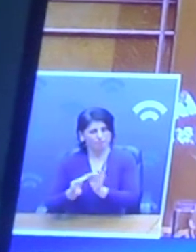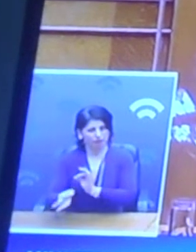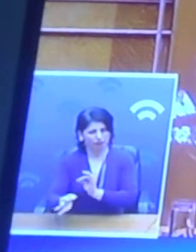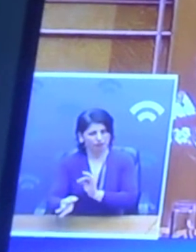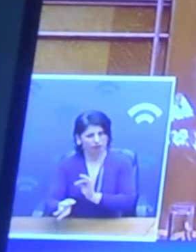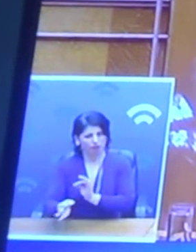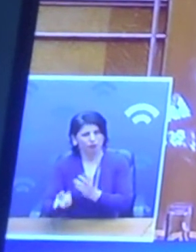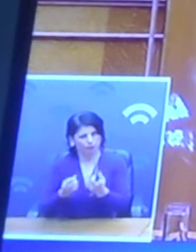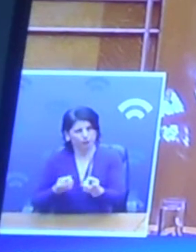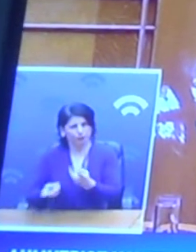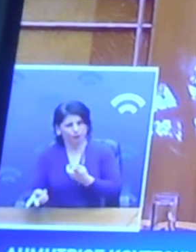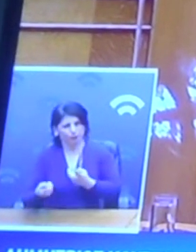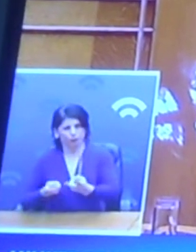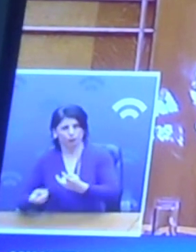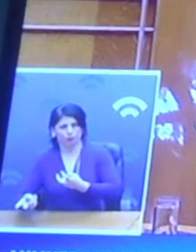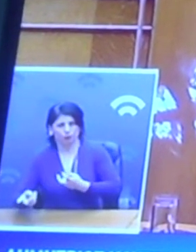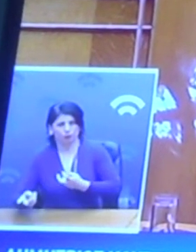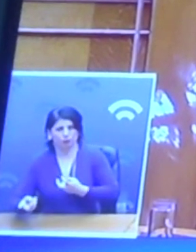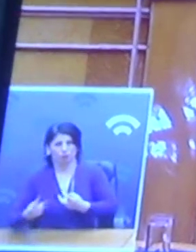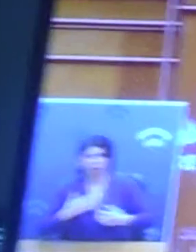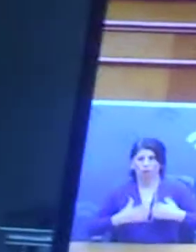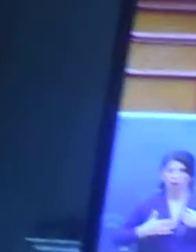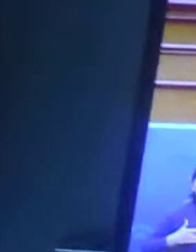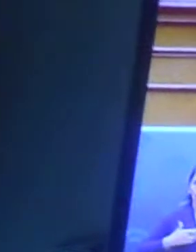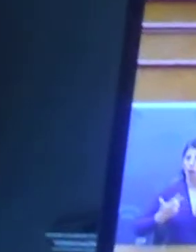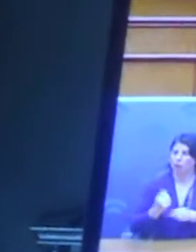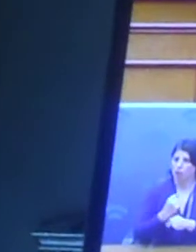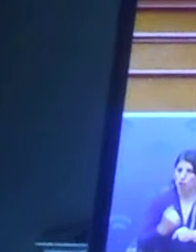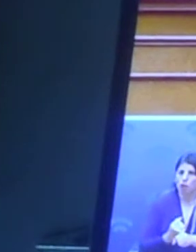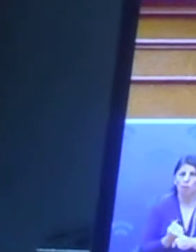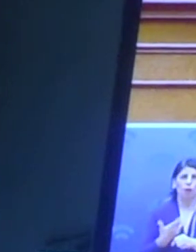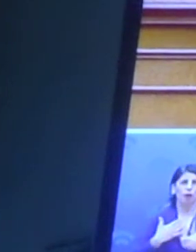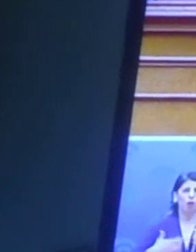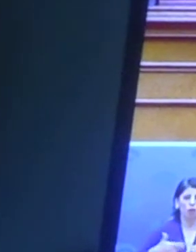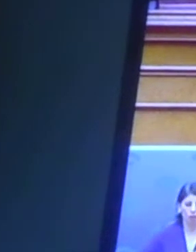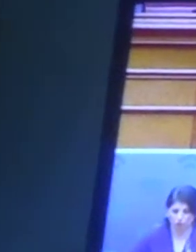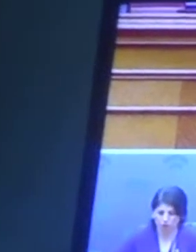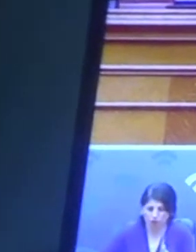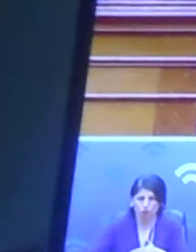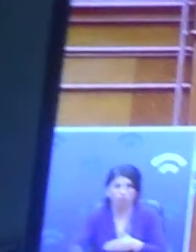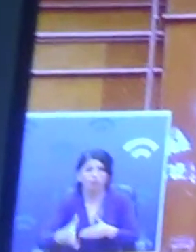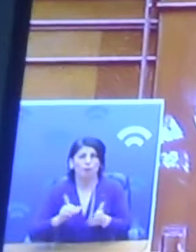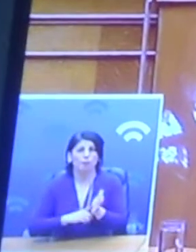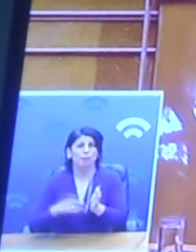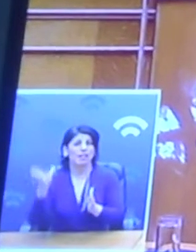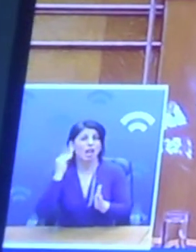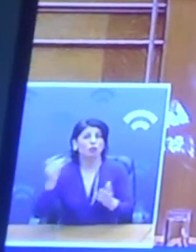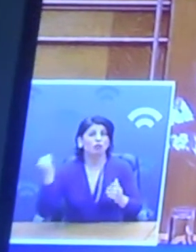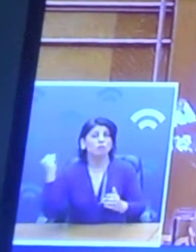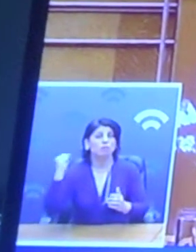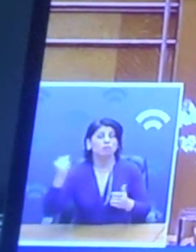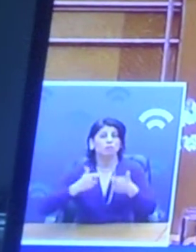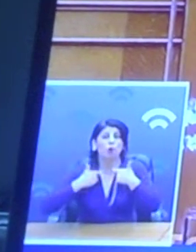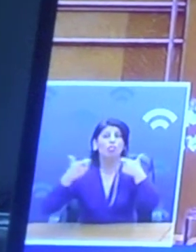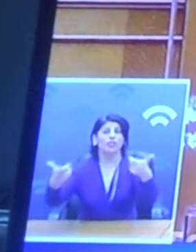των εργαζομένων, των αγωνιών τους για το σήμερα και το αύριο πρέπει να ακουστεί πολύ πιο δυνατά. Ο τερματισμός